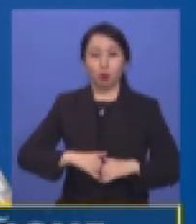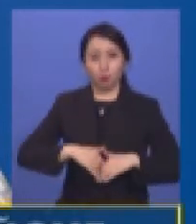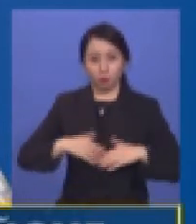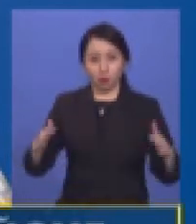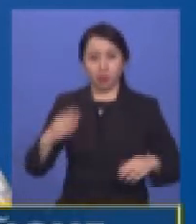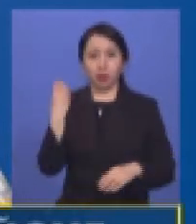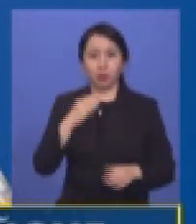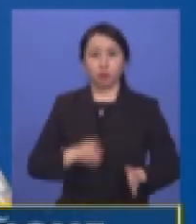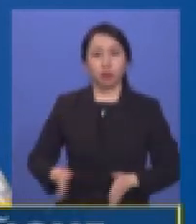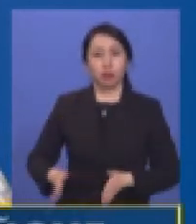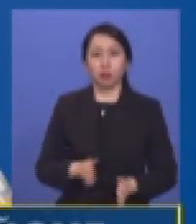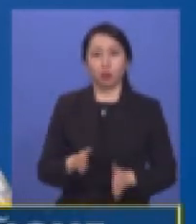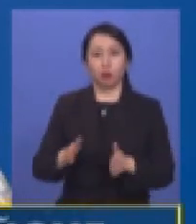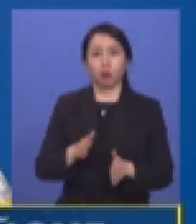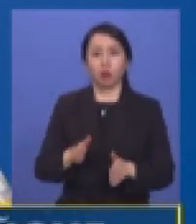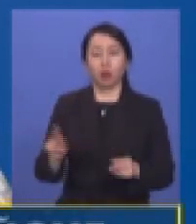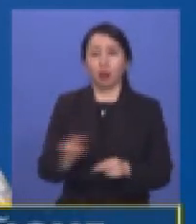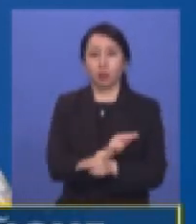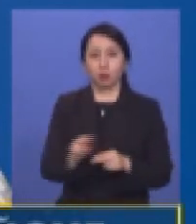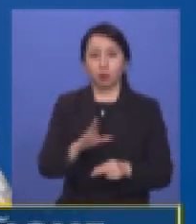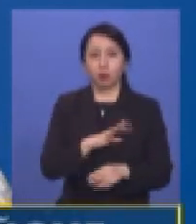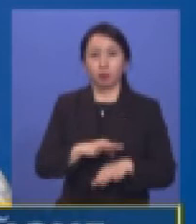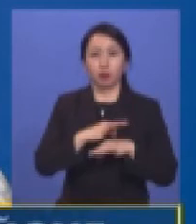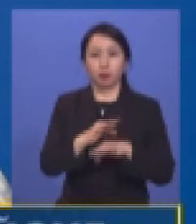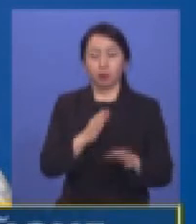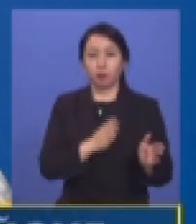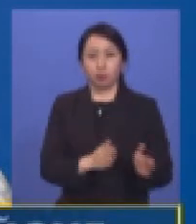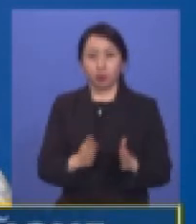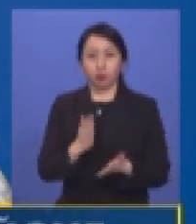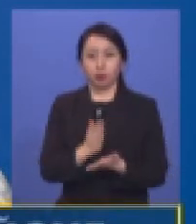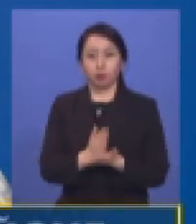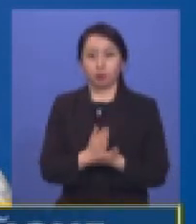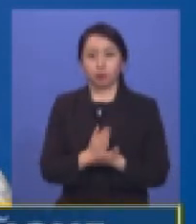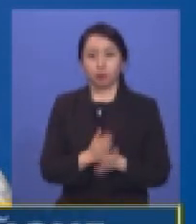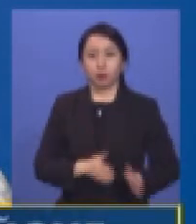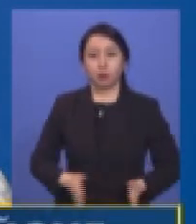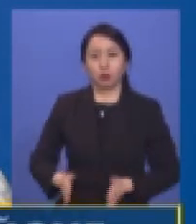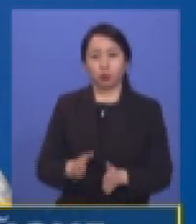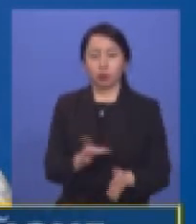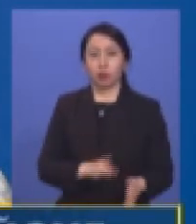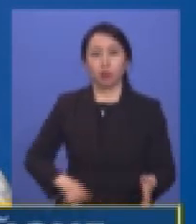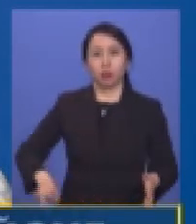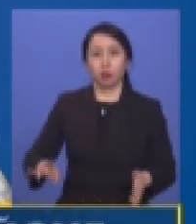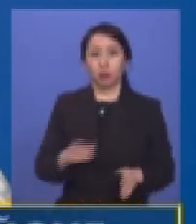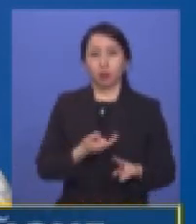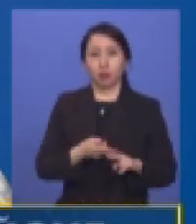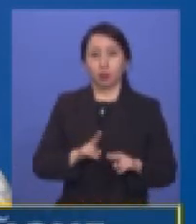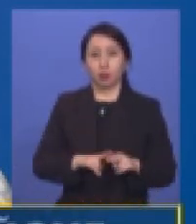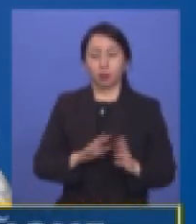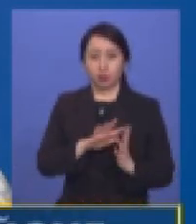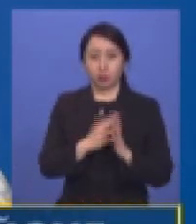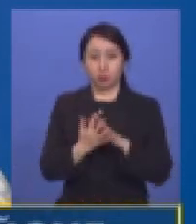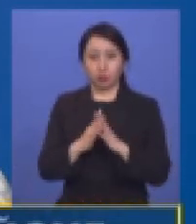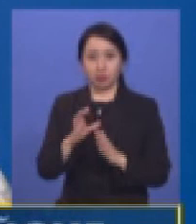качественных дорог отремонтированные приведи в порядок имевшие худший показатель дороге районного значения это селам